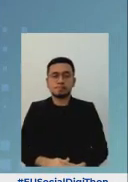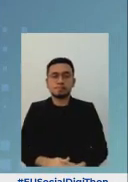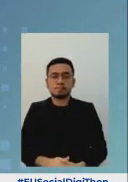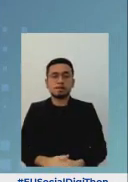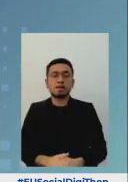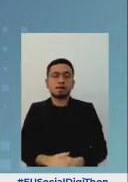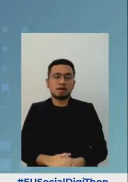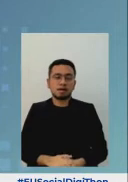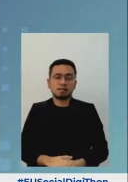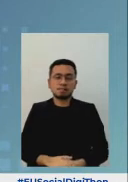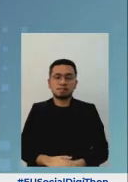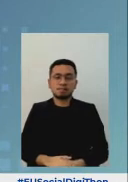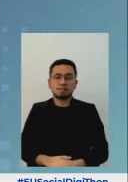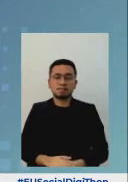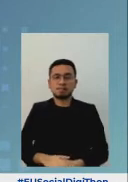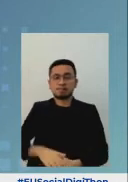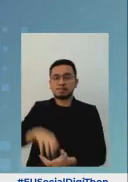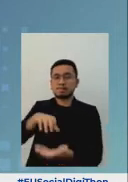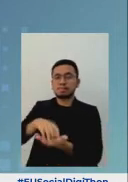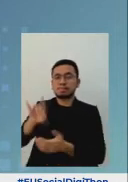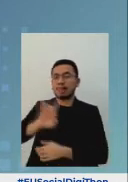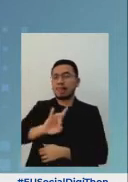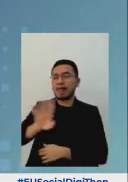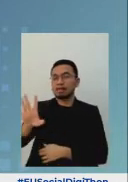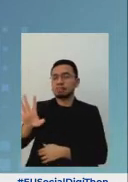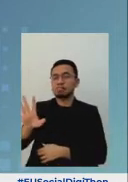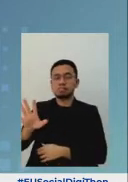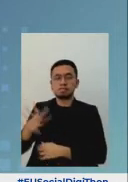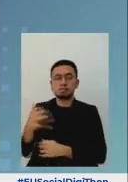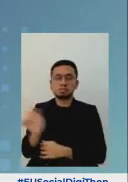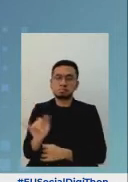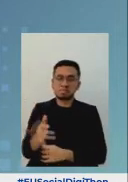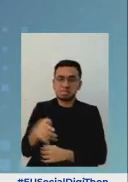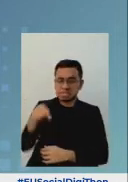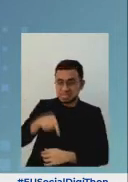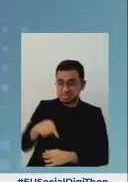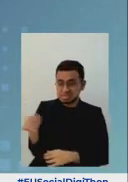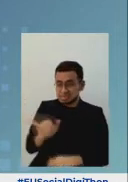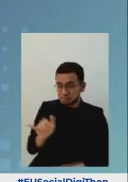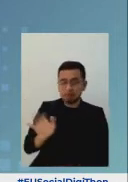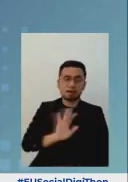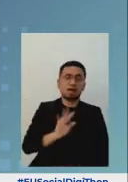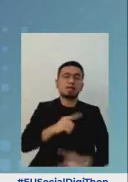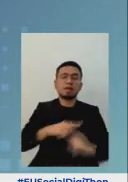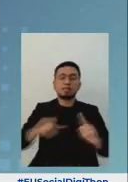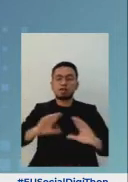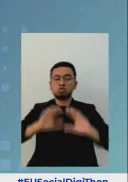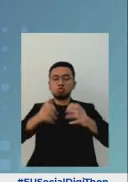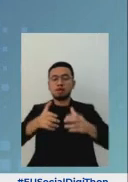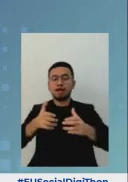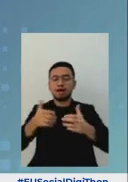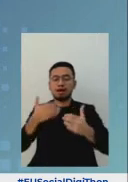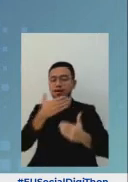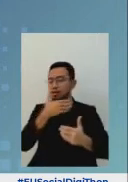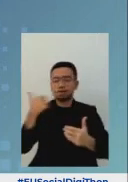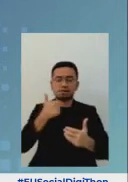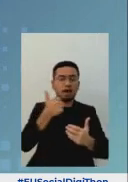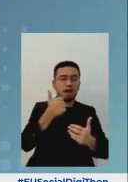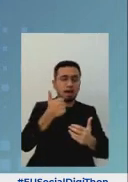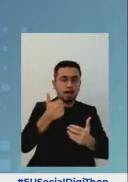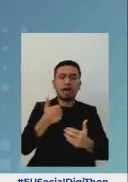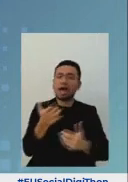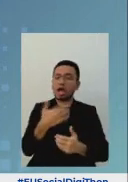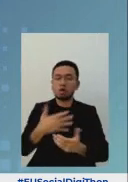ini. Tapi bahwa kamu bisa mencetak dunia yang indah ini, berikan keindahan kepada orang